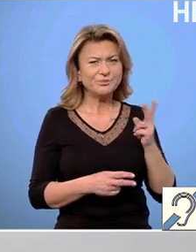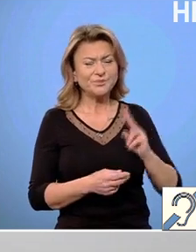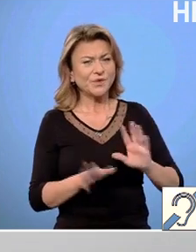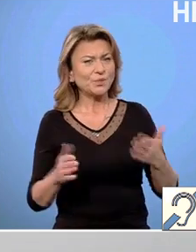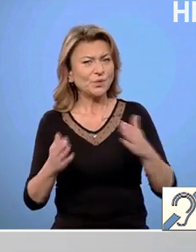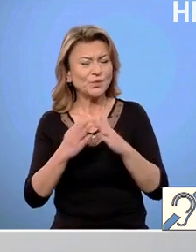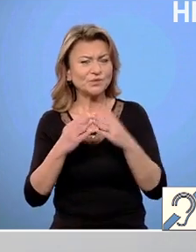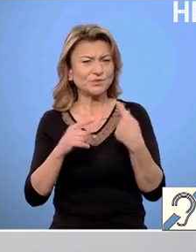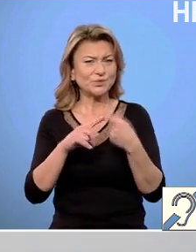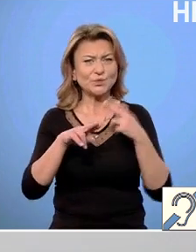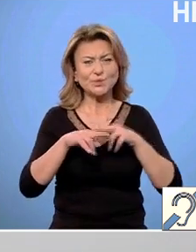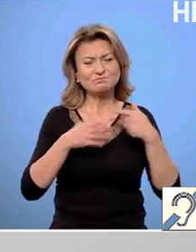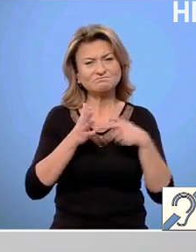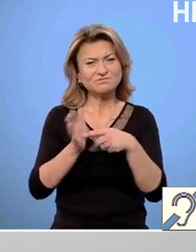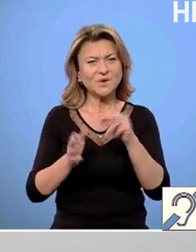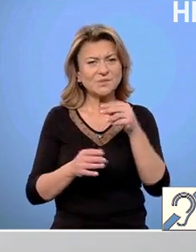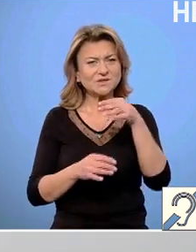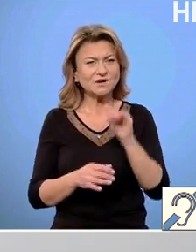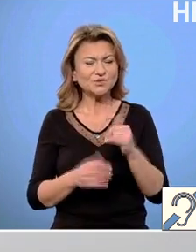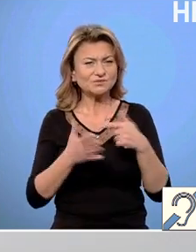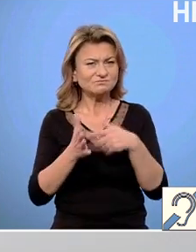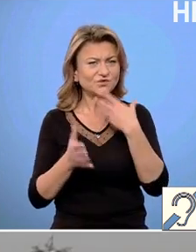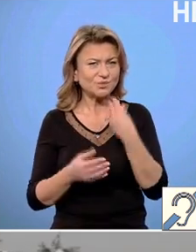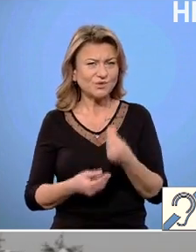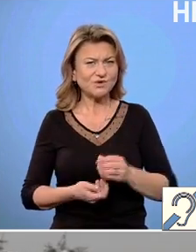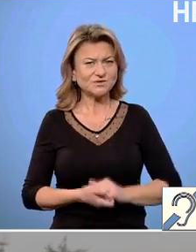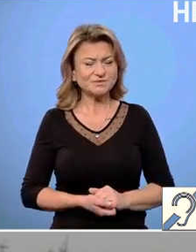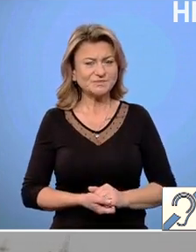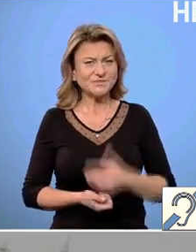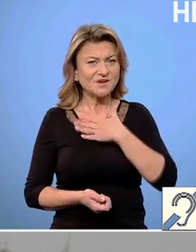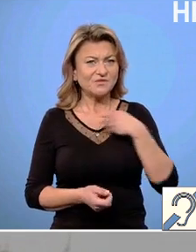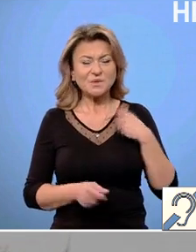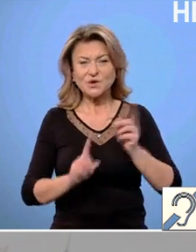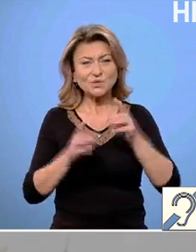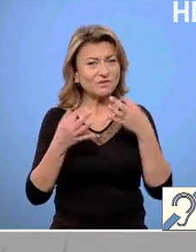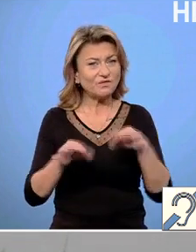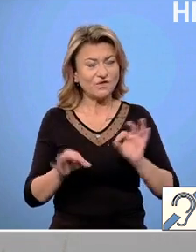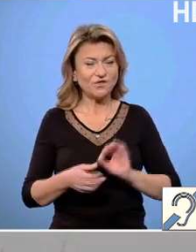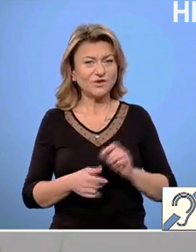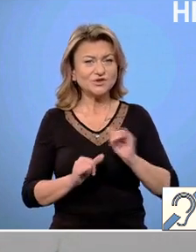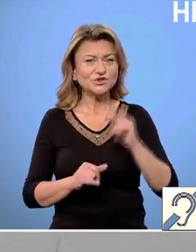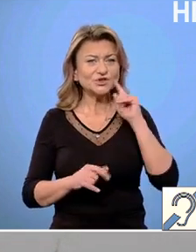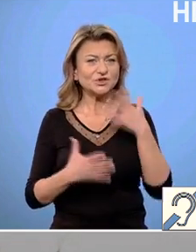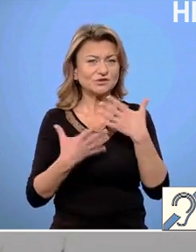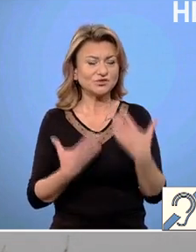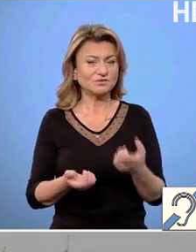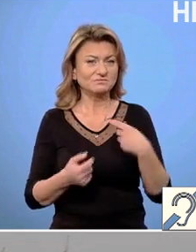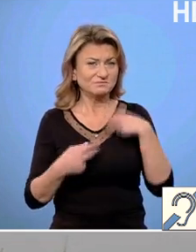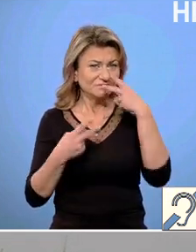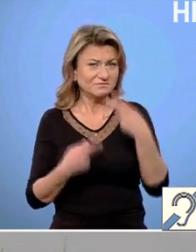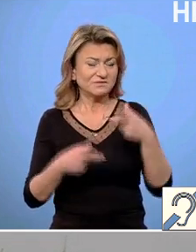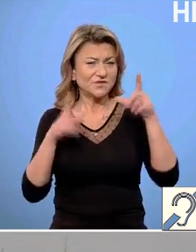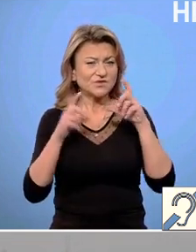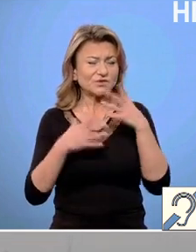și peisajul, care într-o vreme frumoasă este excelent. Deși vremea nu permite, cine știe ce, au ieșit niște fotografii